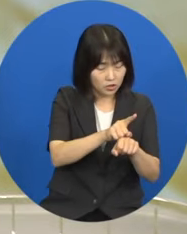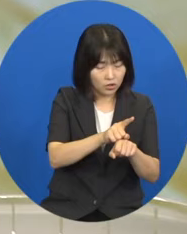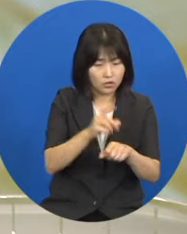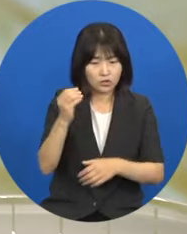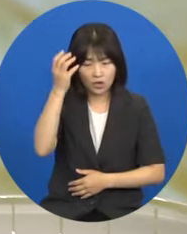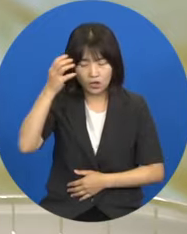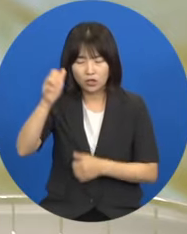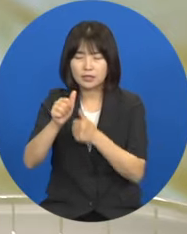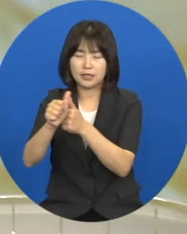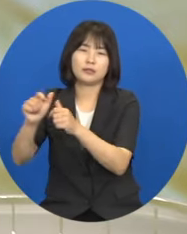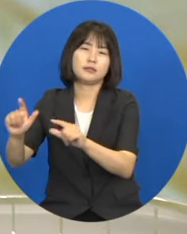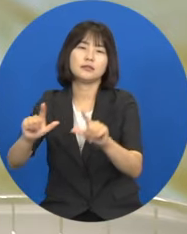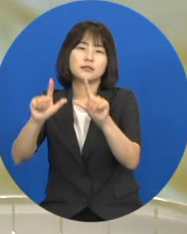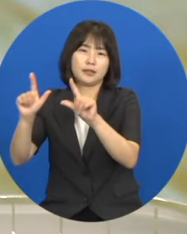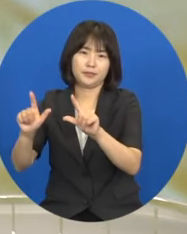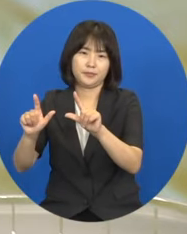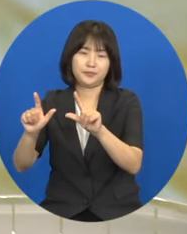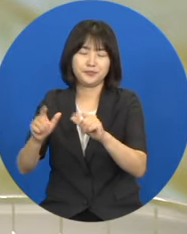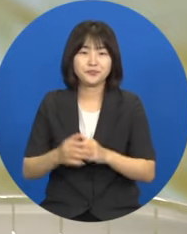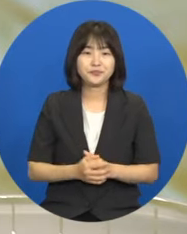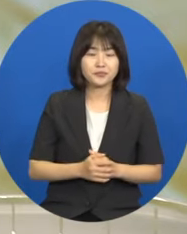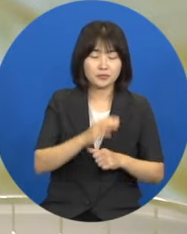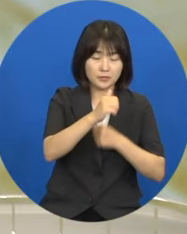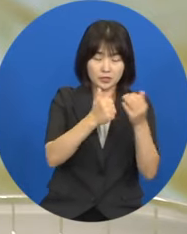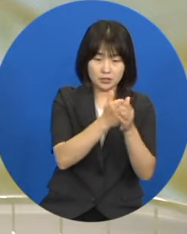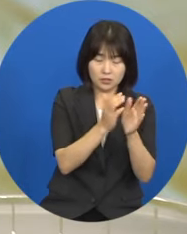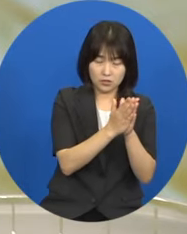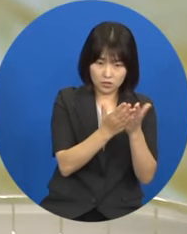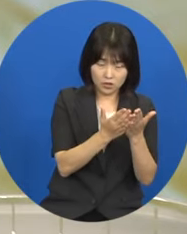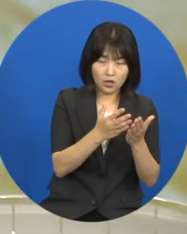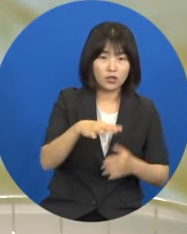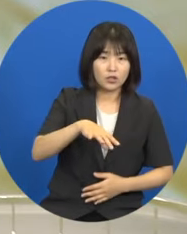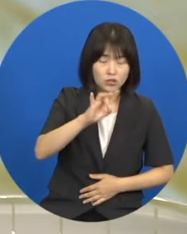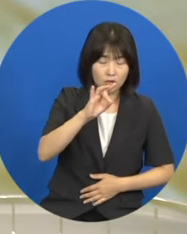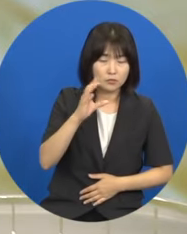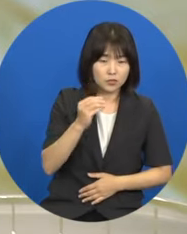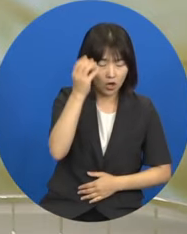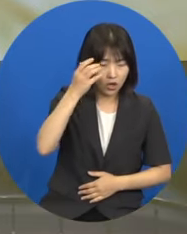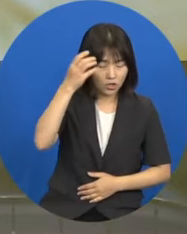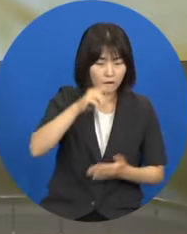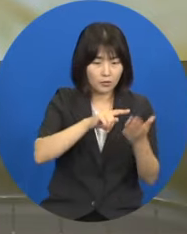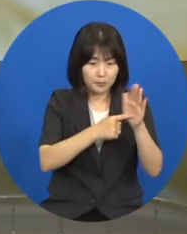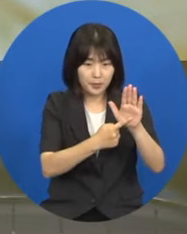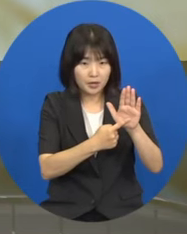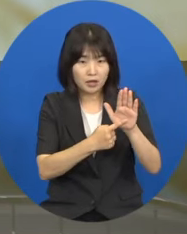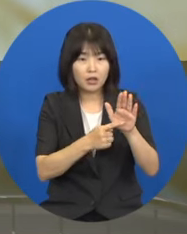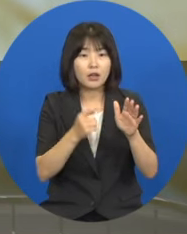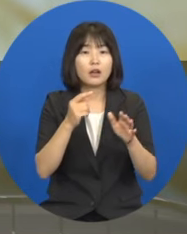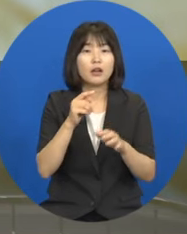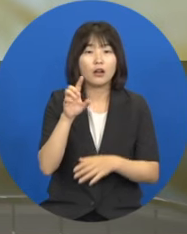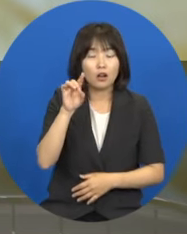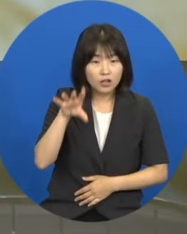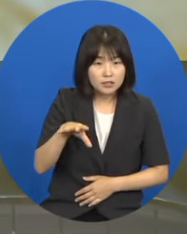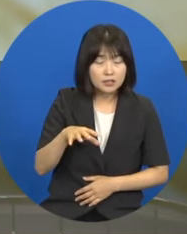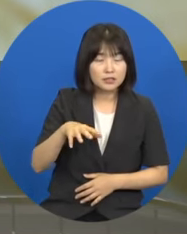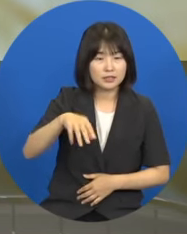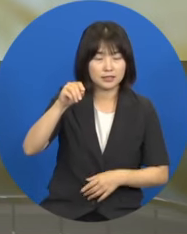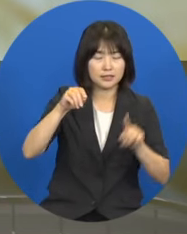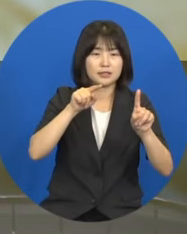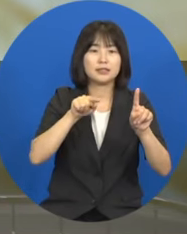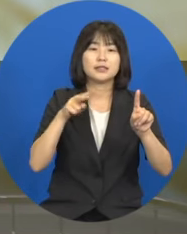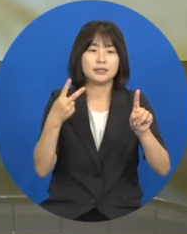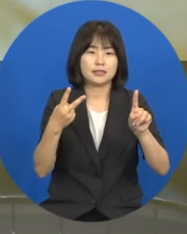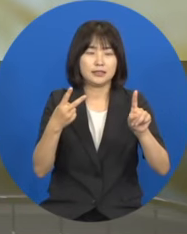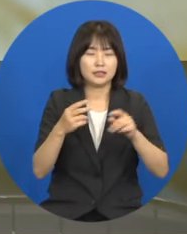정의합니다. 성경에서 제일 처음 성령이 등장하는 구절은 창세기 1장 2절의 말씀입니다. 땅이 혼돈하고